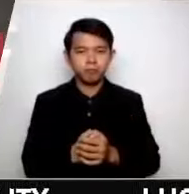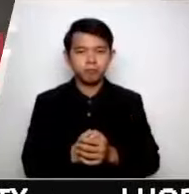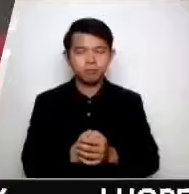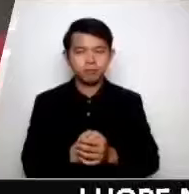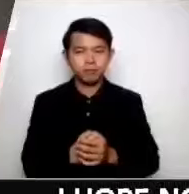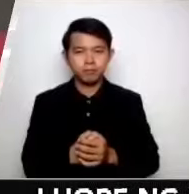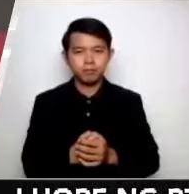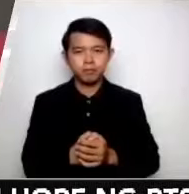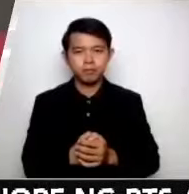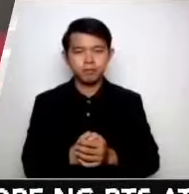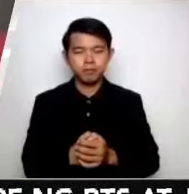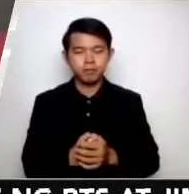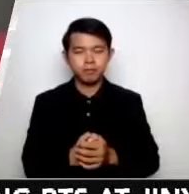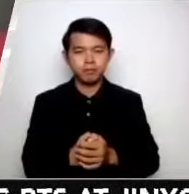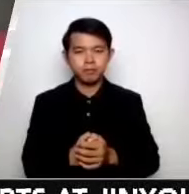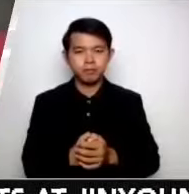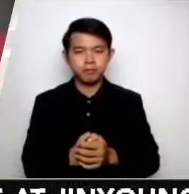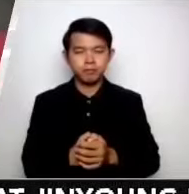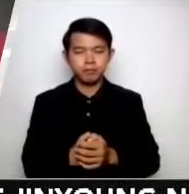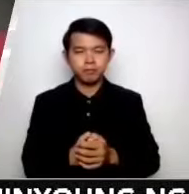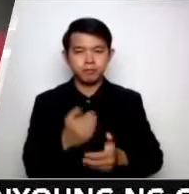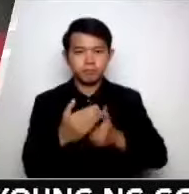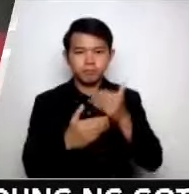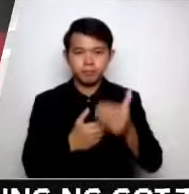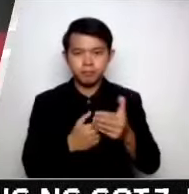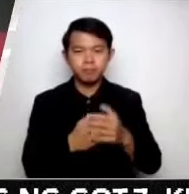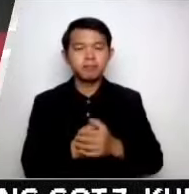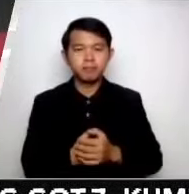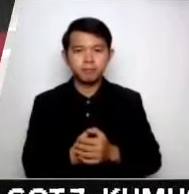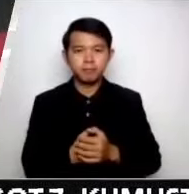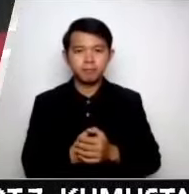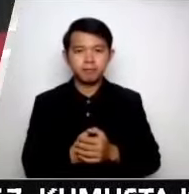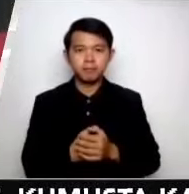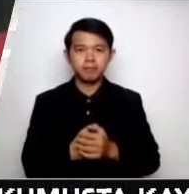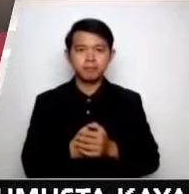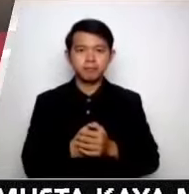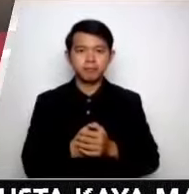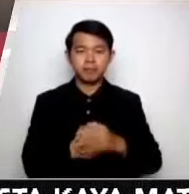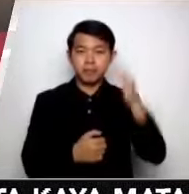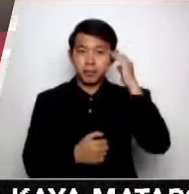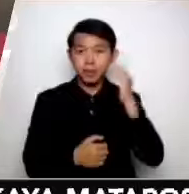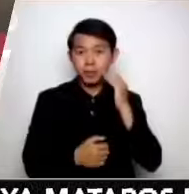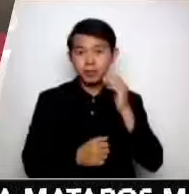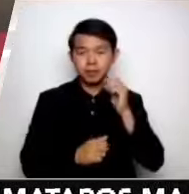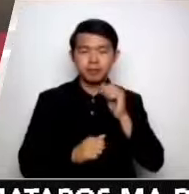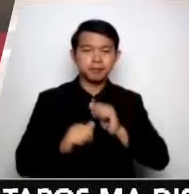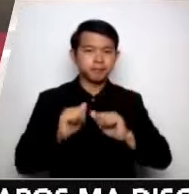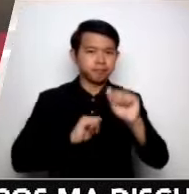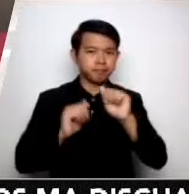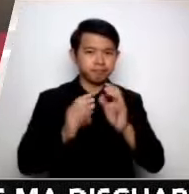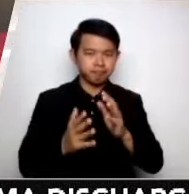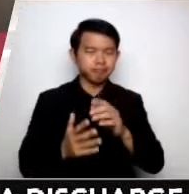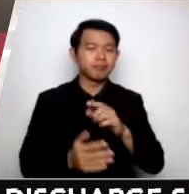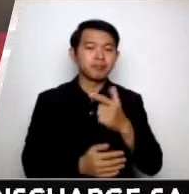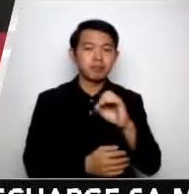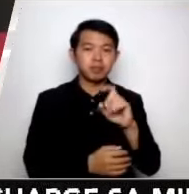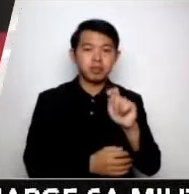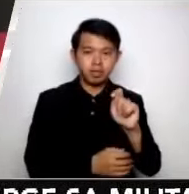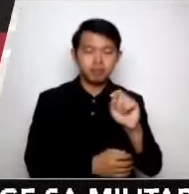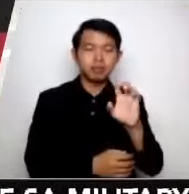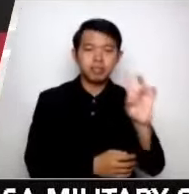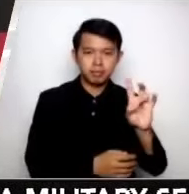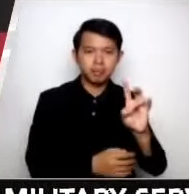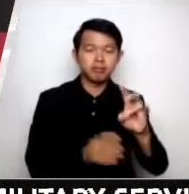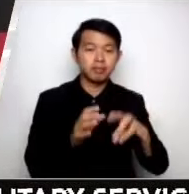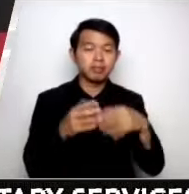After 18 months, Jin Young ng GOT7 nakalabas na ng military. Nag-hint ng posibleng comeback ng grupo at